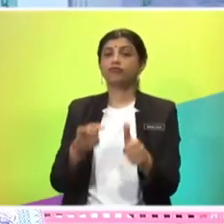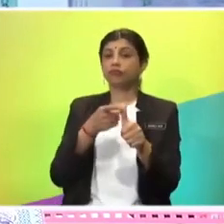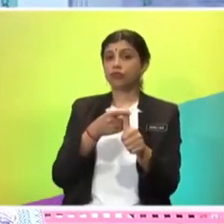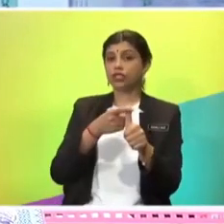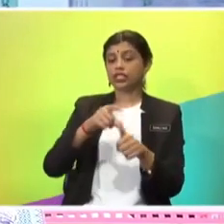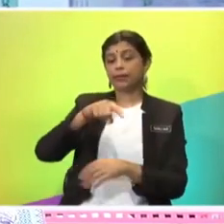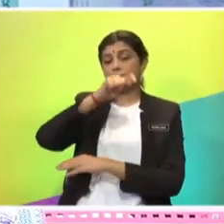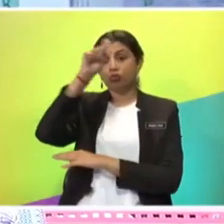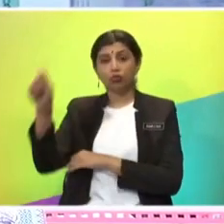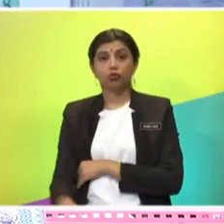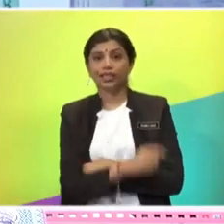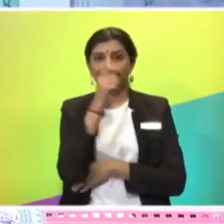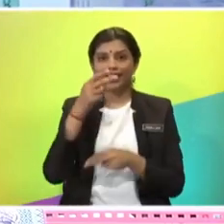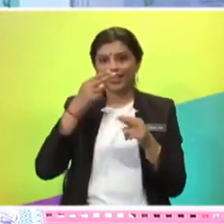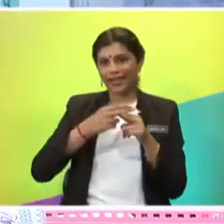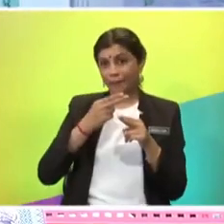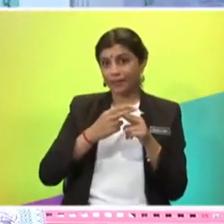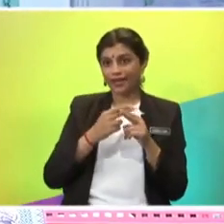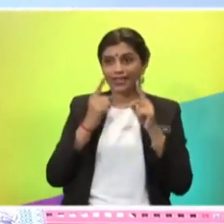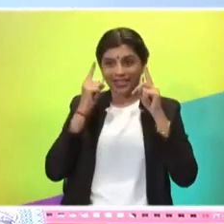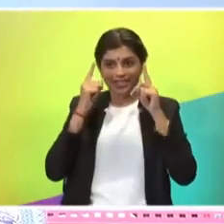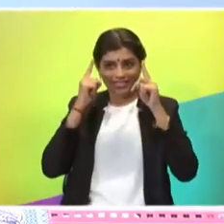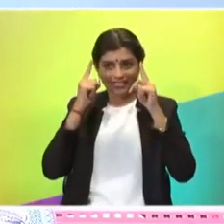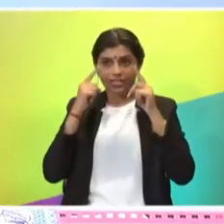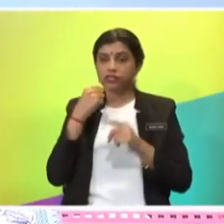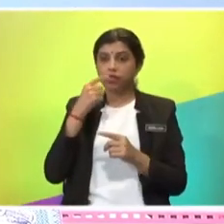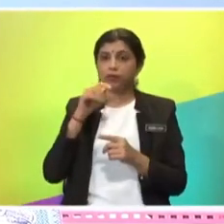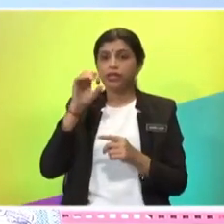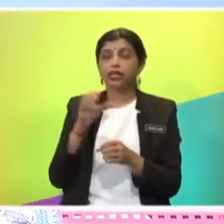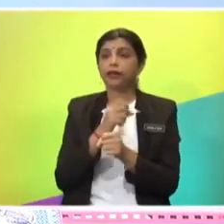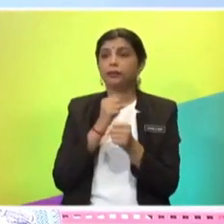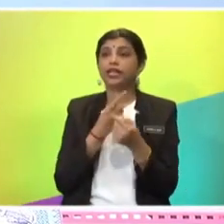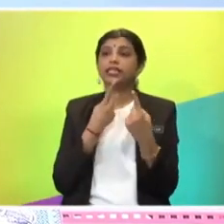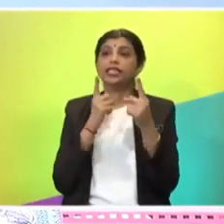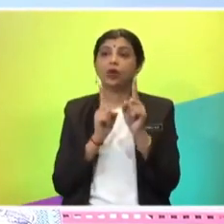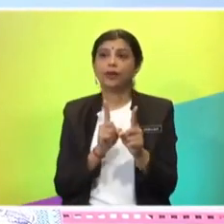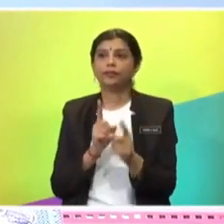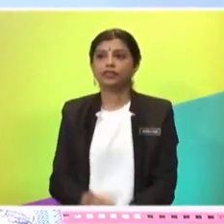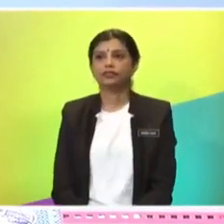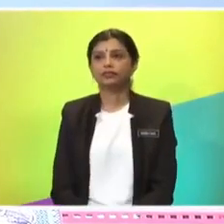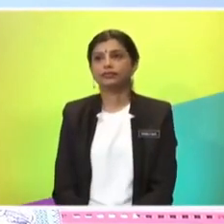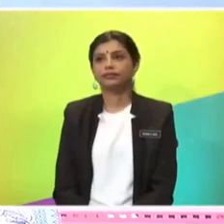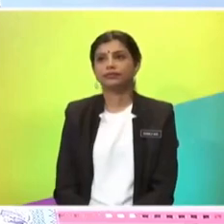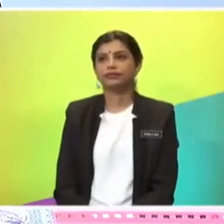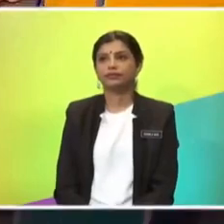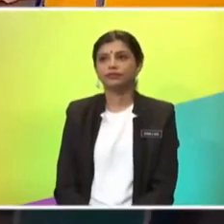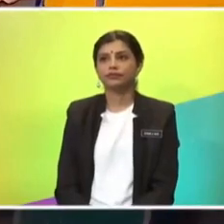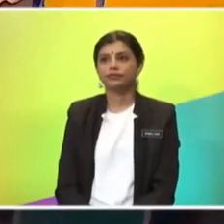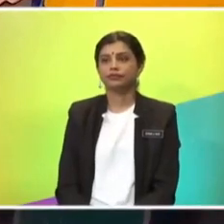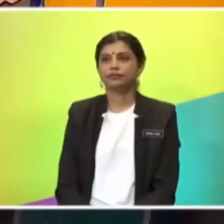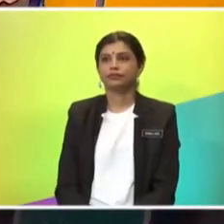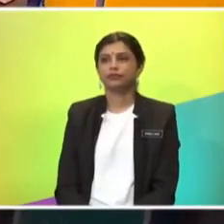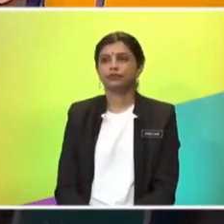putarkan. Boleh, cikgu. Kita ada dua soalan. So kita tengok siapa yang bertuah untuk jawab soalan tu nanti. Baik. So adik-adik